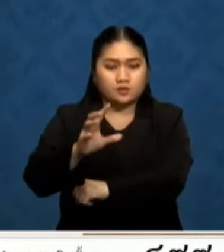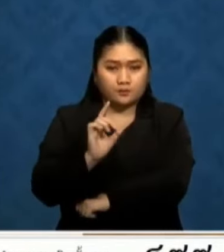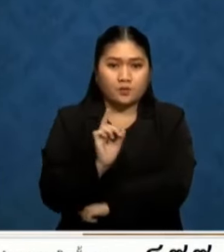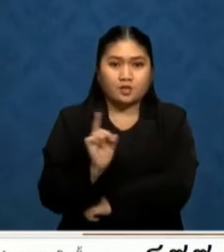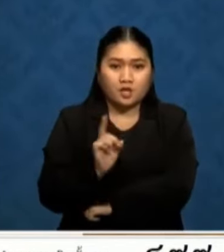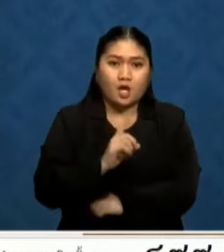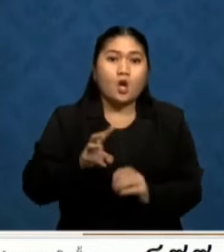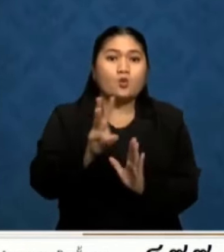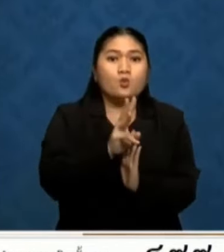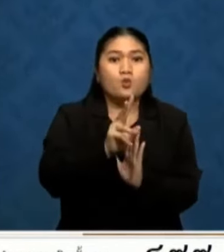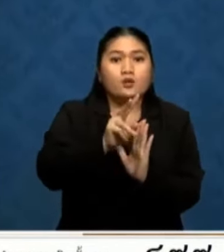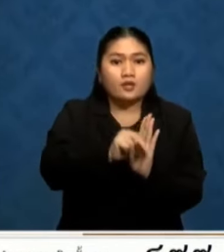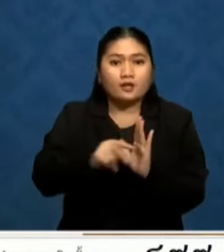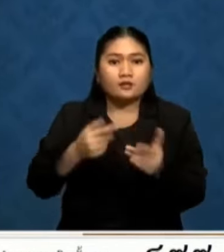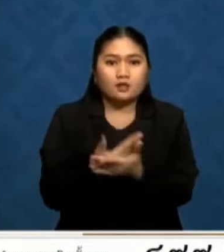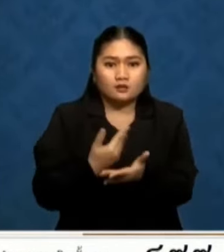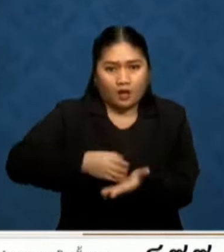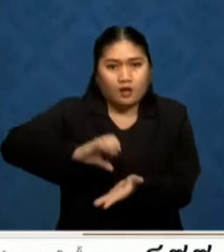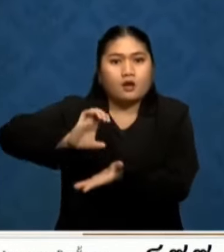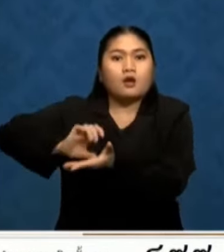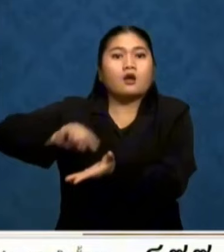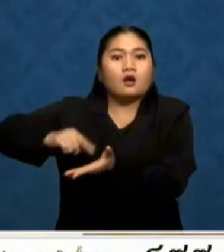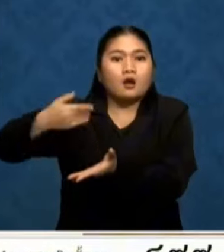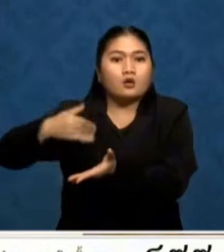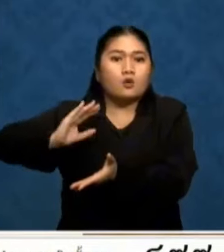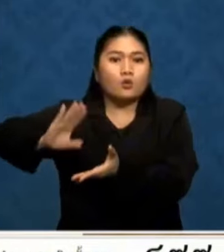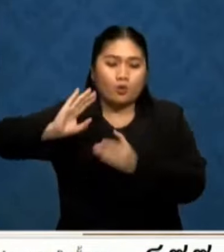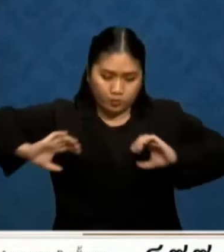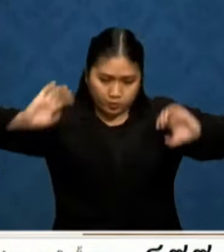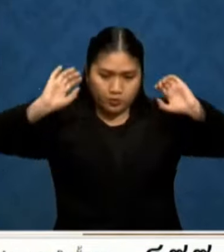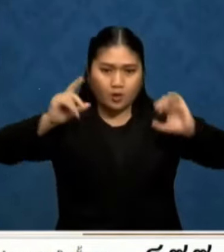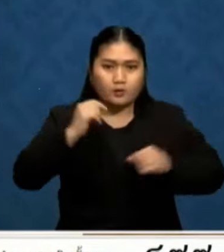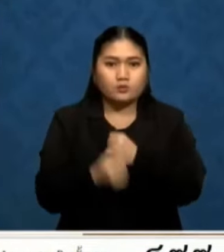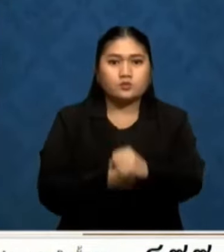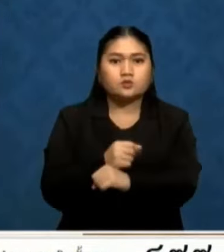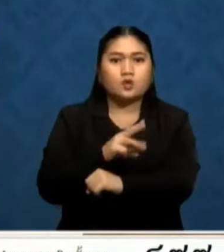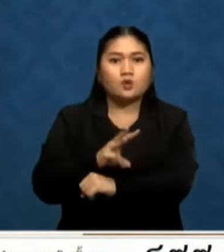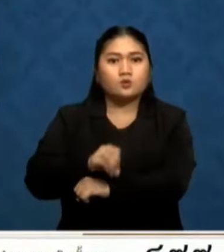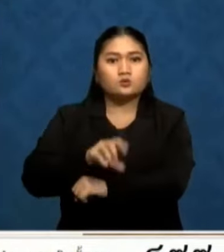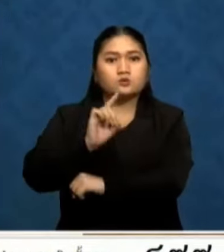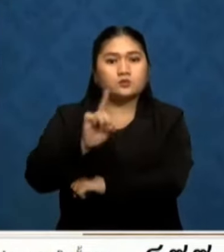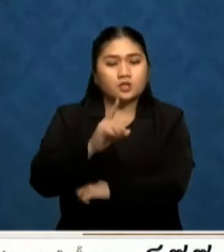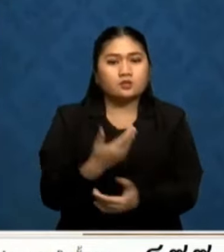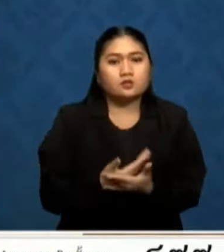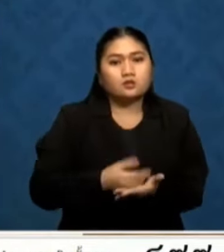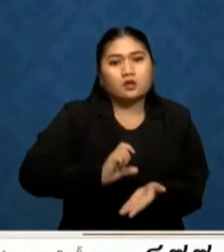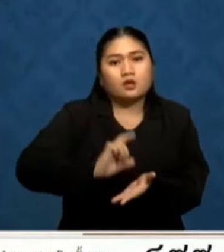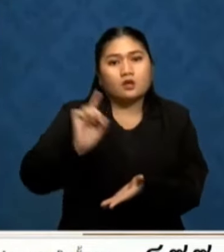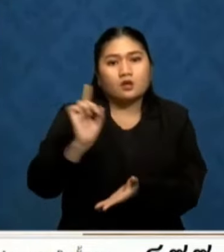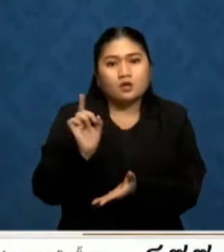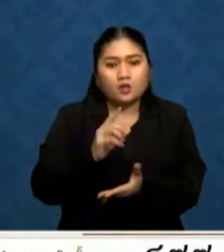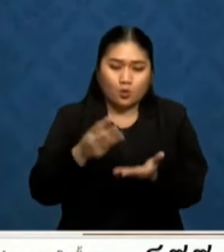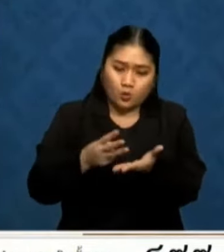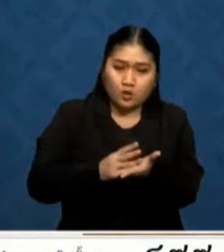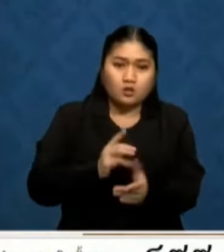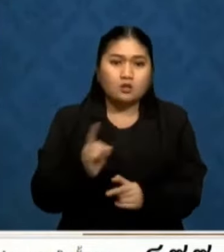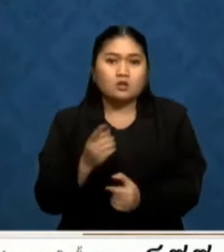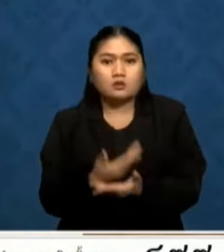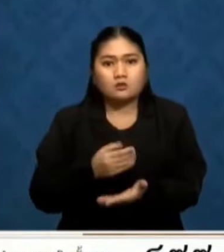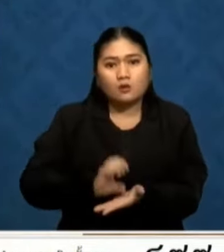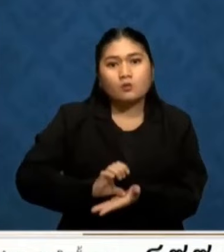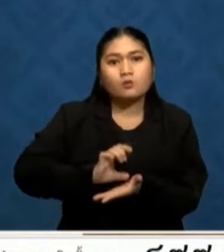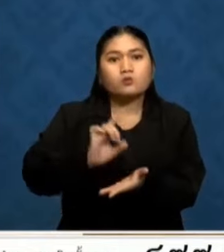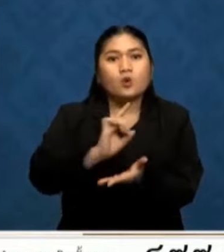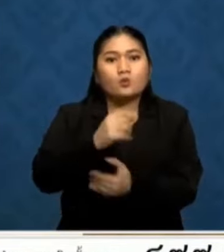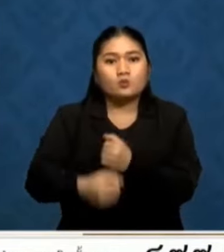วน้การเงินการคลังของรัชพอส์ 2015 1.ภาชิัların Hy วิทธีการ งบประมา